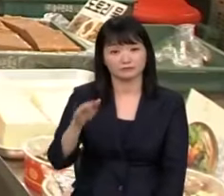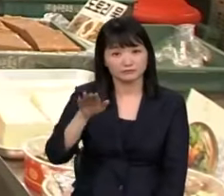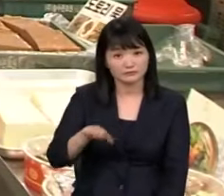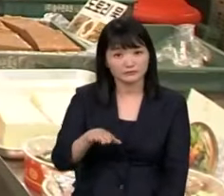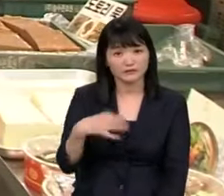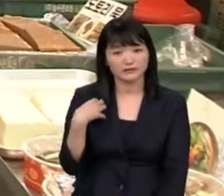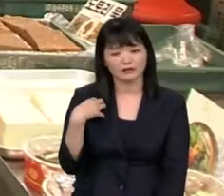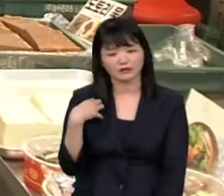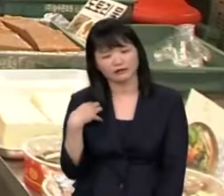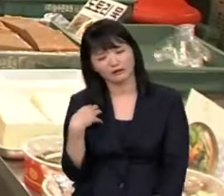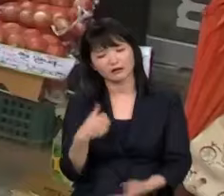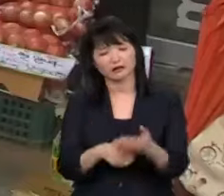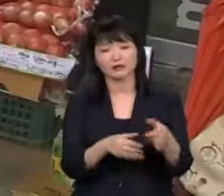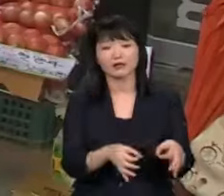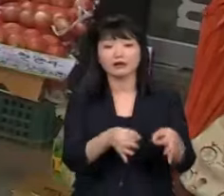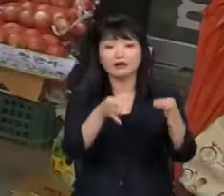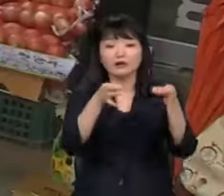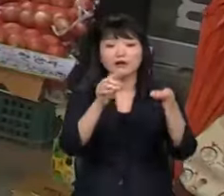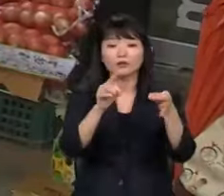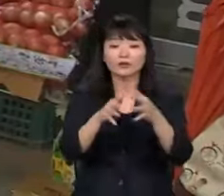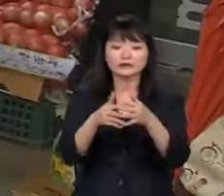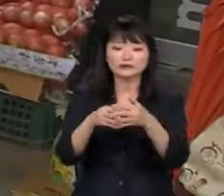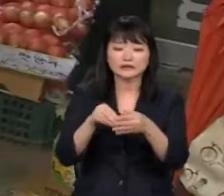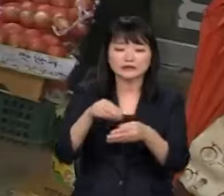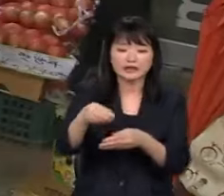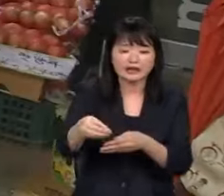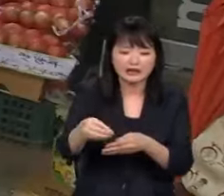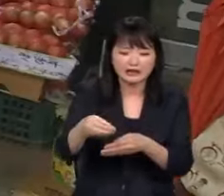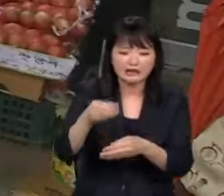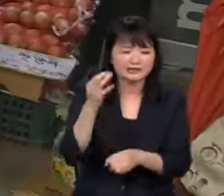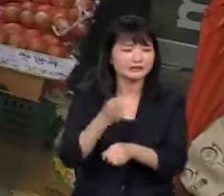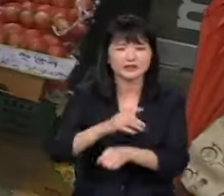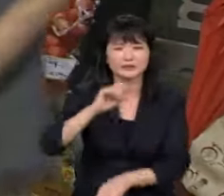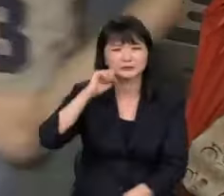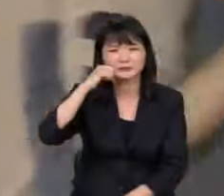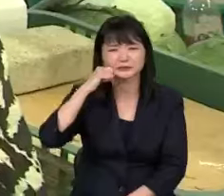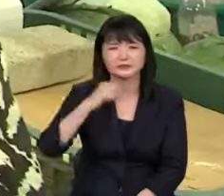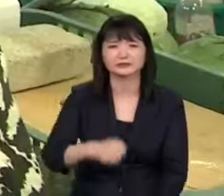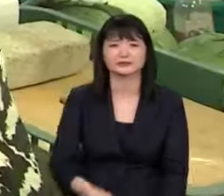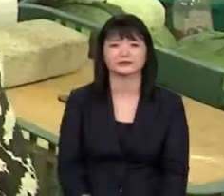여전히 부담스러운 물가에 선뜻 지갑을 열기 어렵다는 사람도 많습니다.